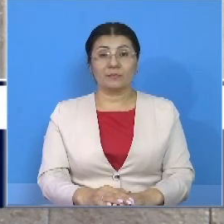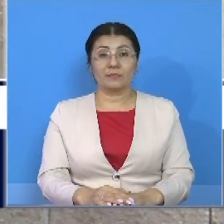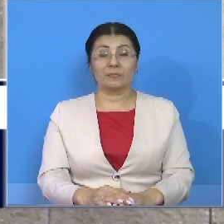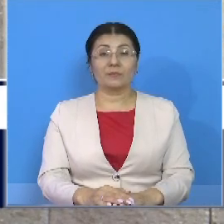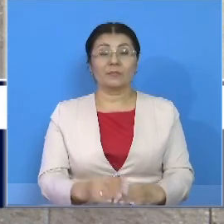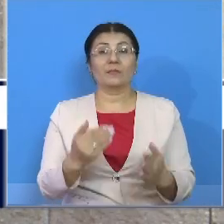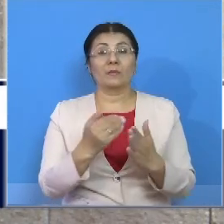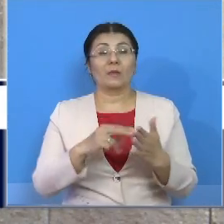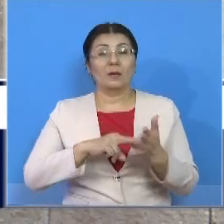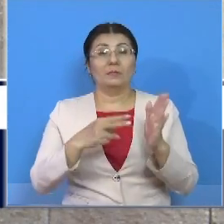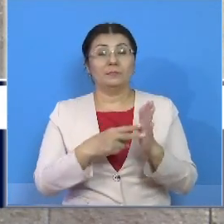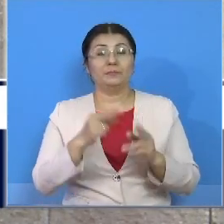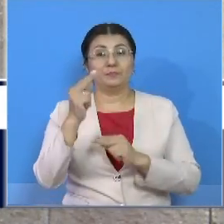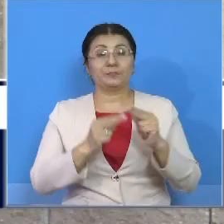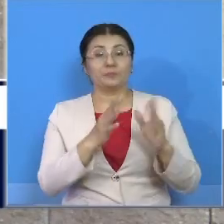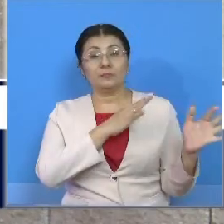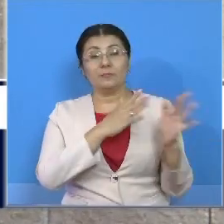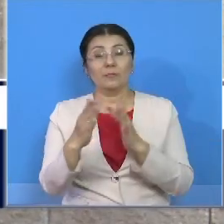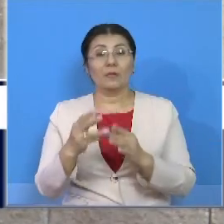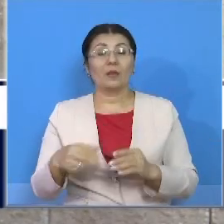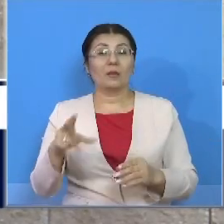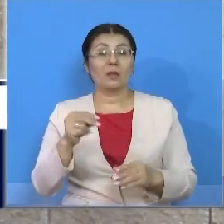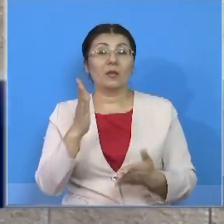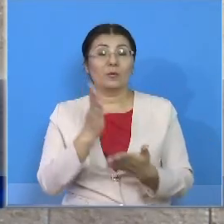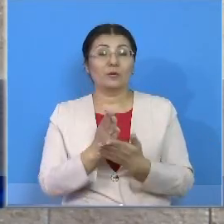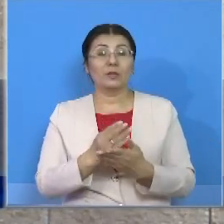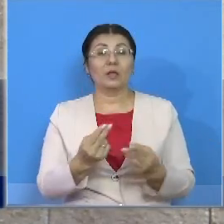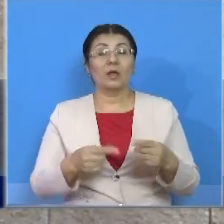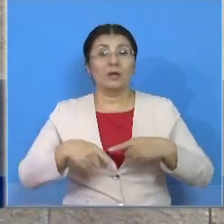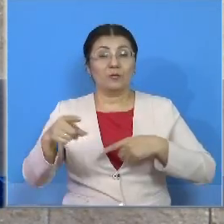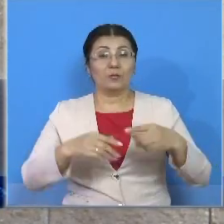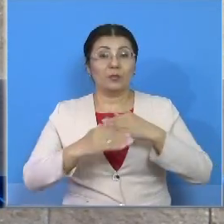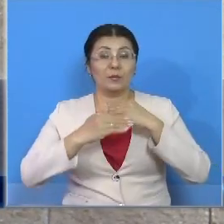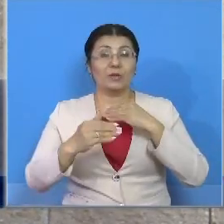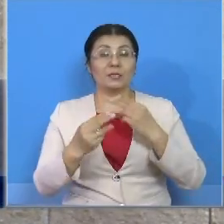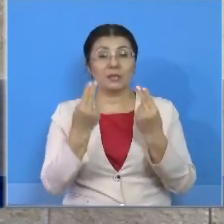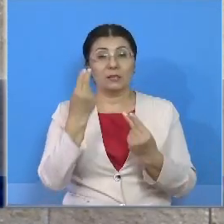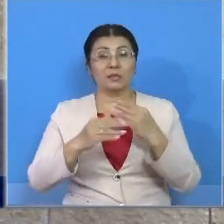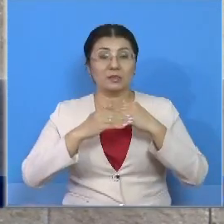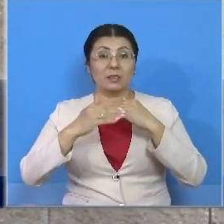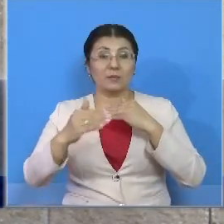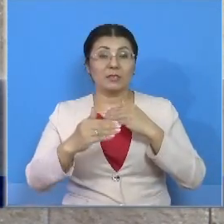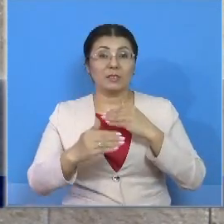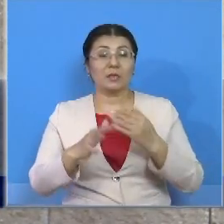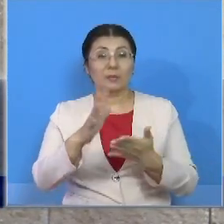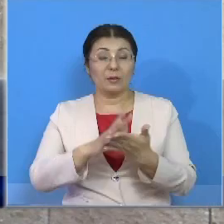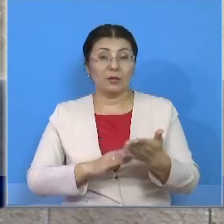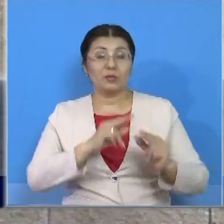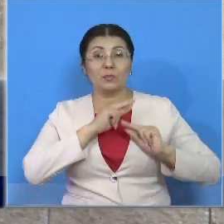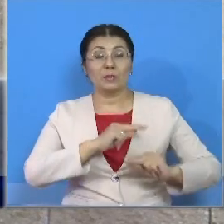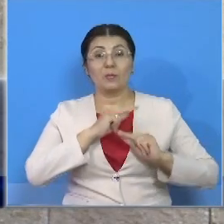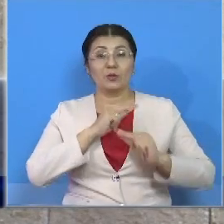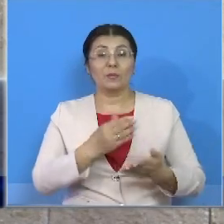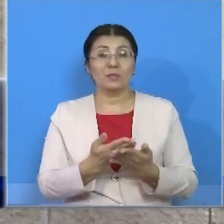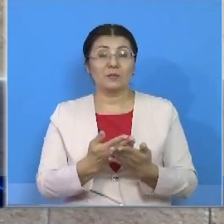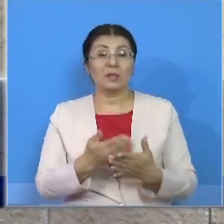В планах построить комплексный сквер-парк, куда будут входить футбольная и детская площадка. Проект хороший, мы будем продолжать над ним работать. Также мы приняли решение,